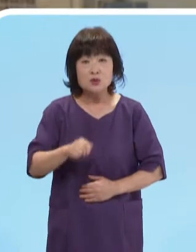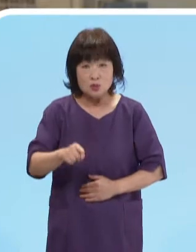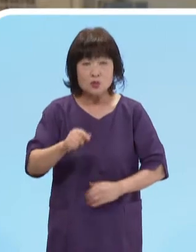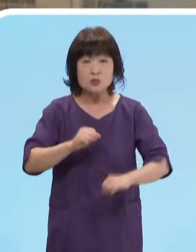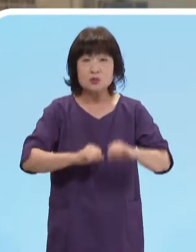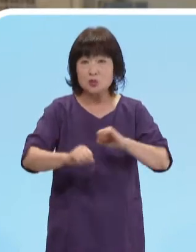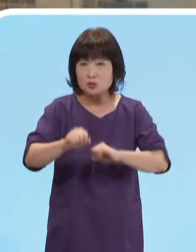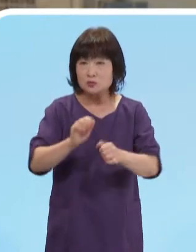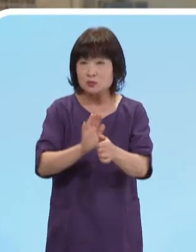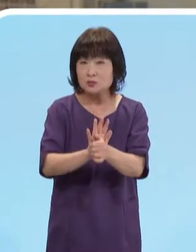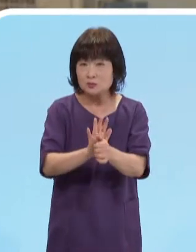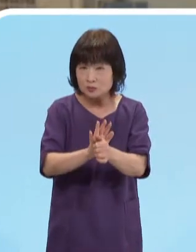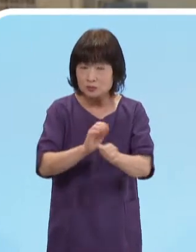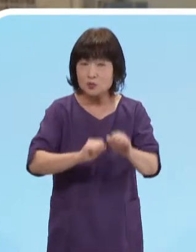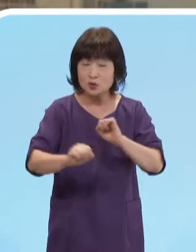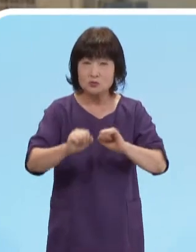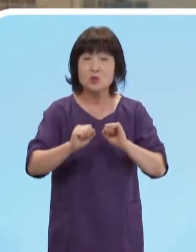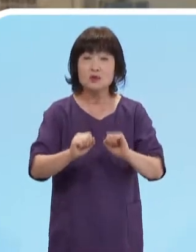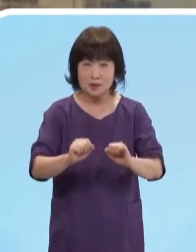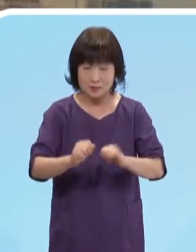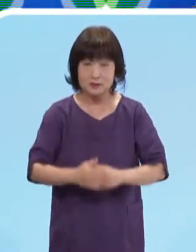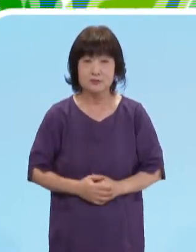みをさせていただいております。